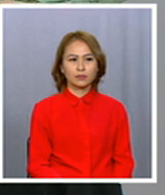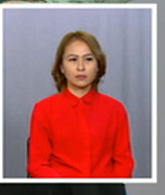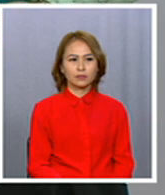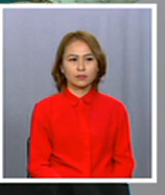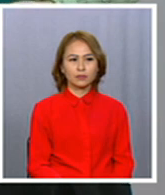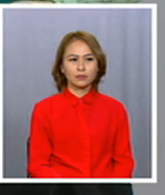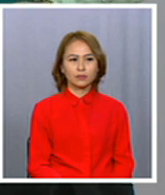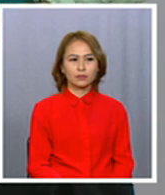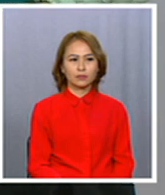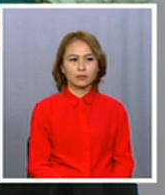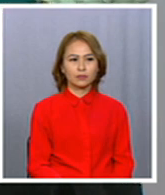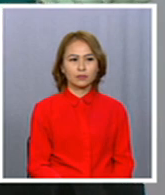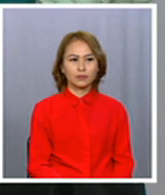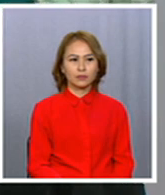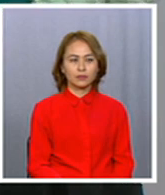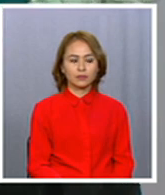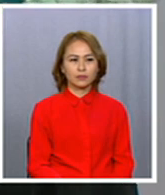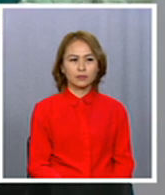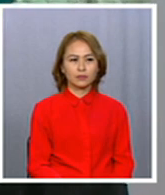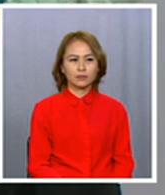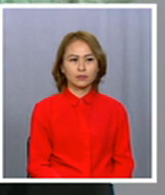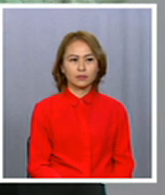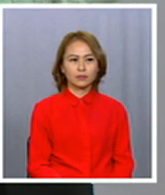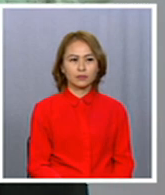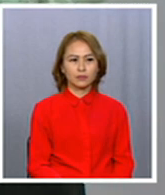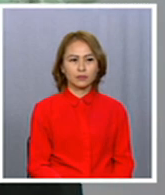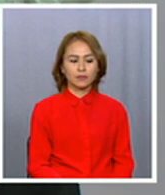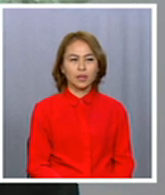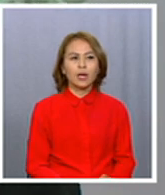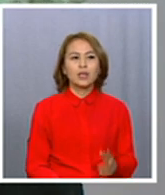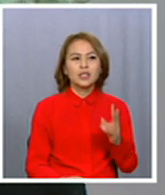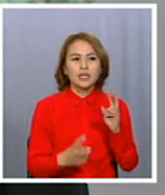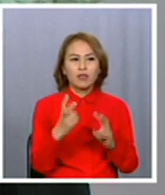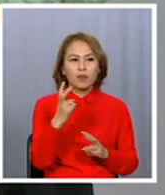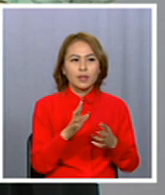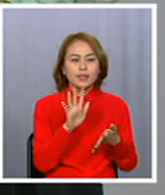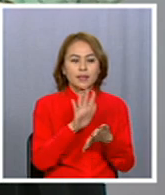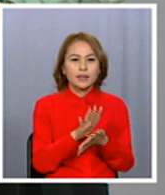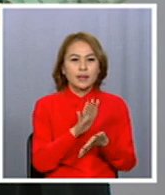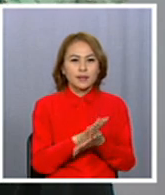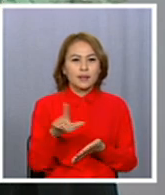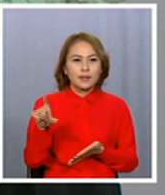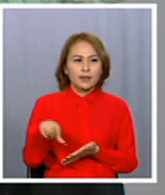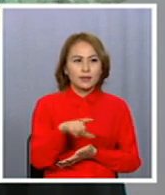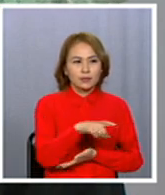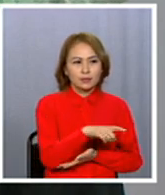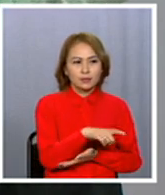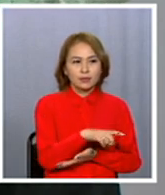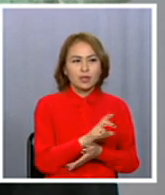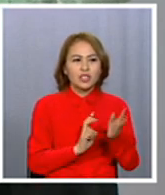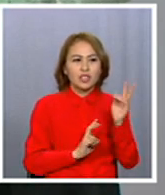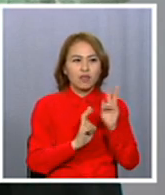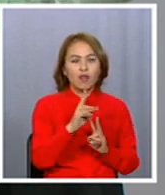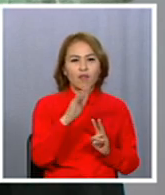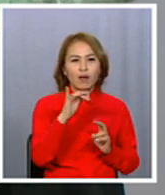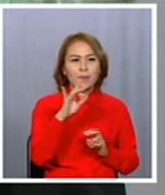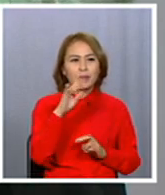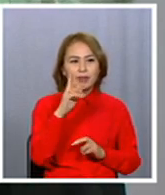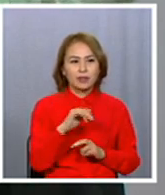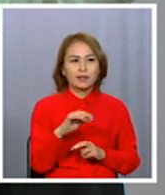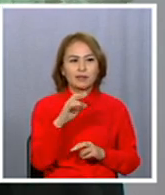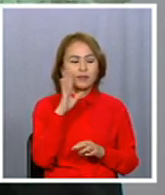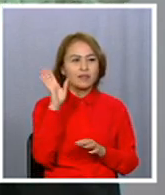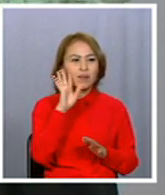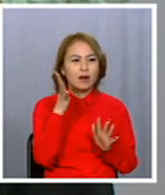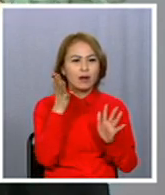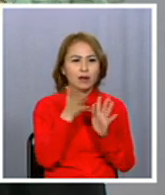У меня получились вот такие предложения. Заводы загрязняют реки. Заводы и фабрики сливают